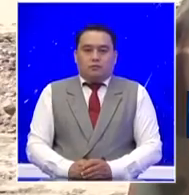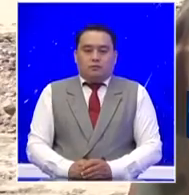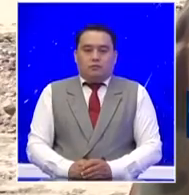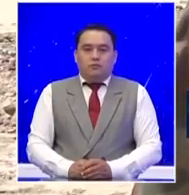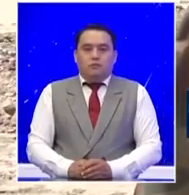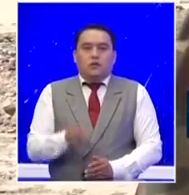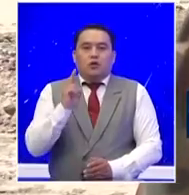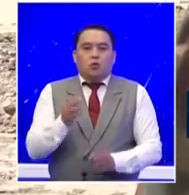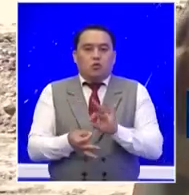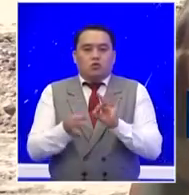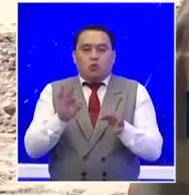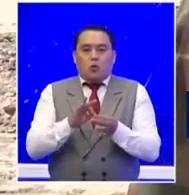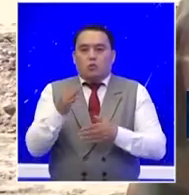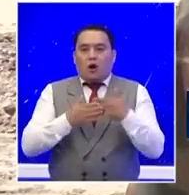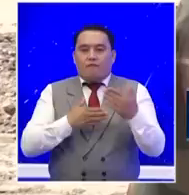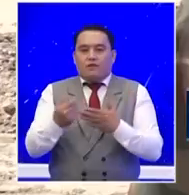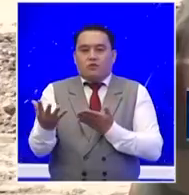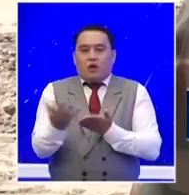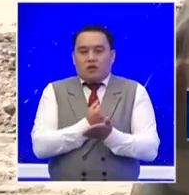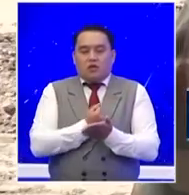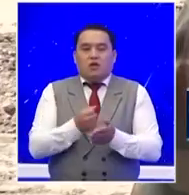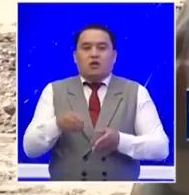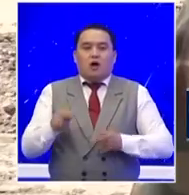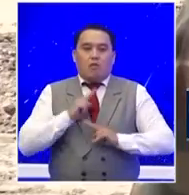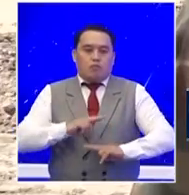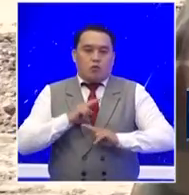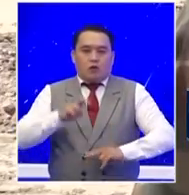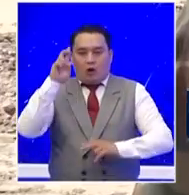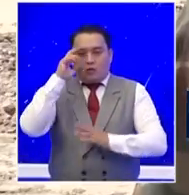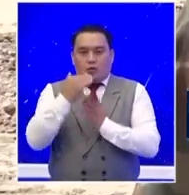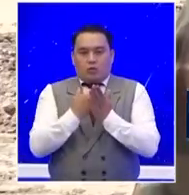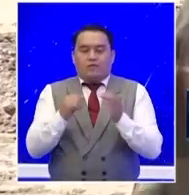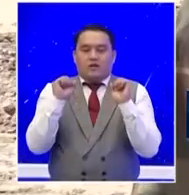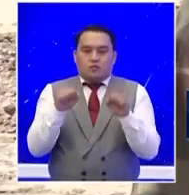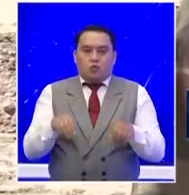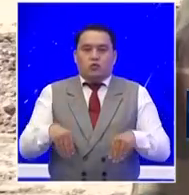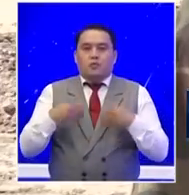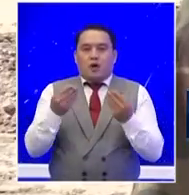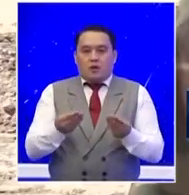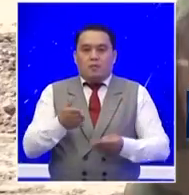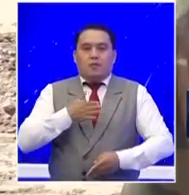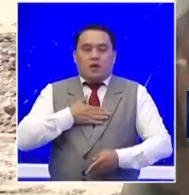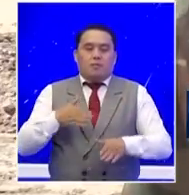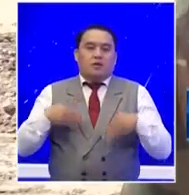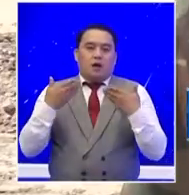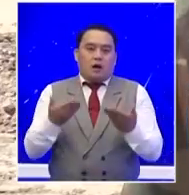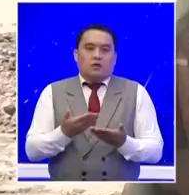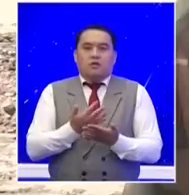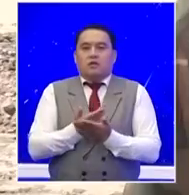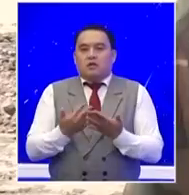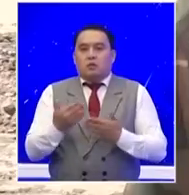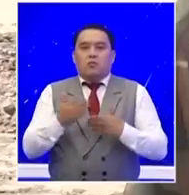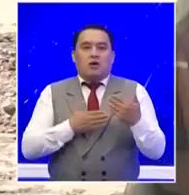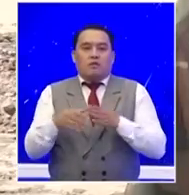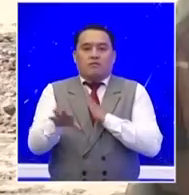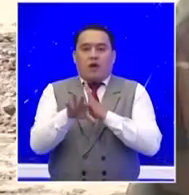Тем, кому сложно выбрать профессию и найти стабильную работу, госпрограмма дает конкретные возможности. Вот мне предложили несколько профессий.